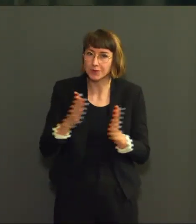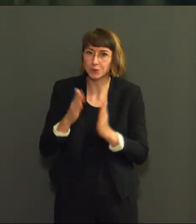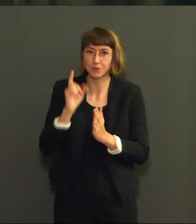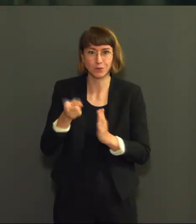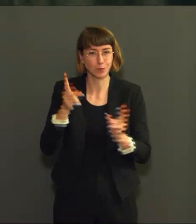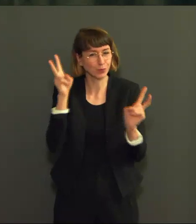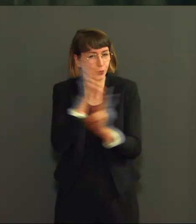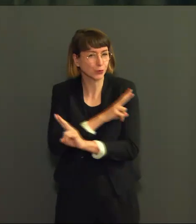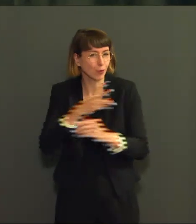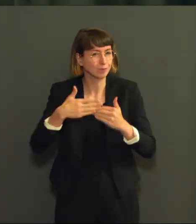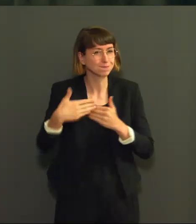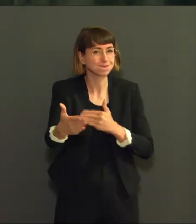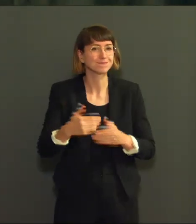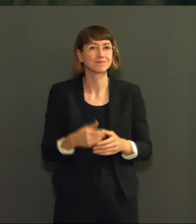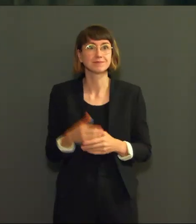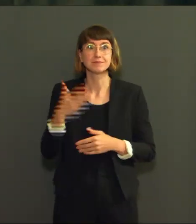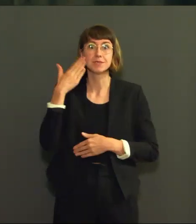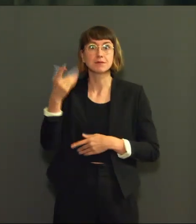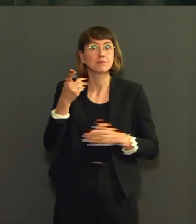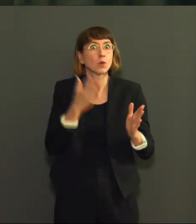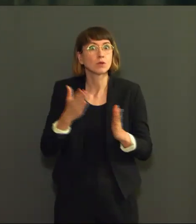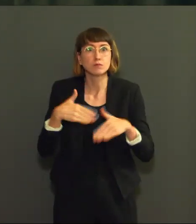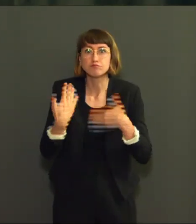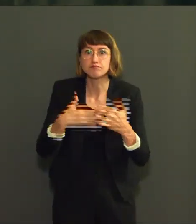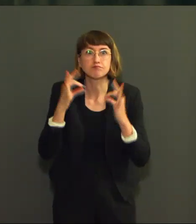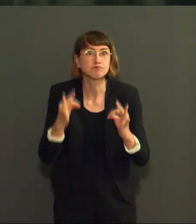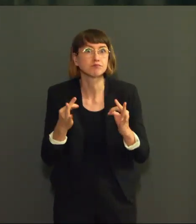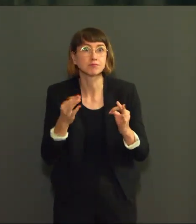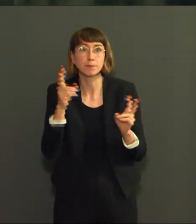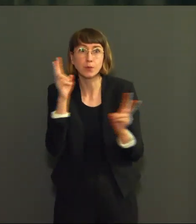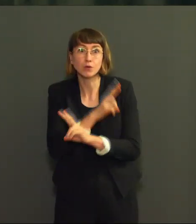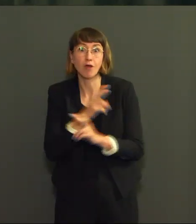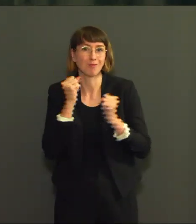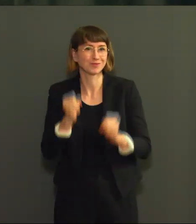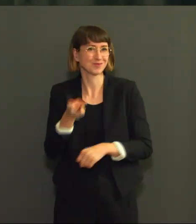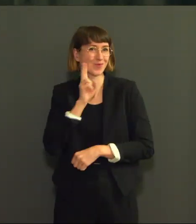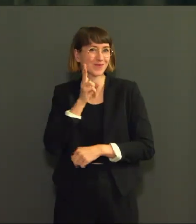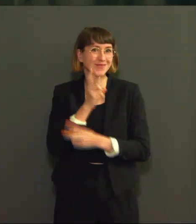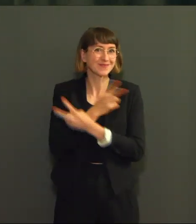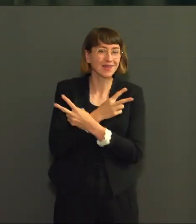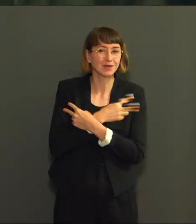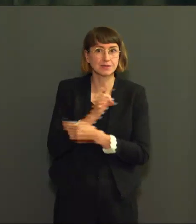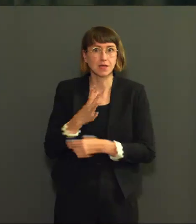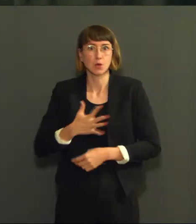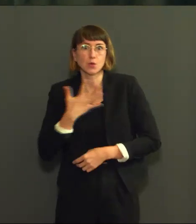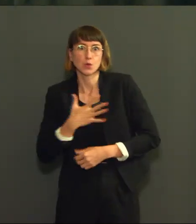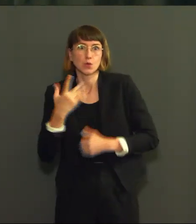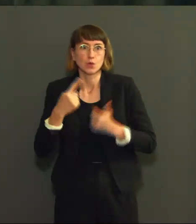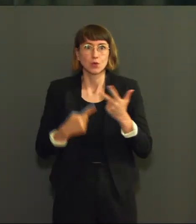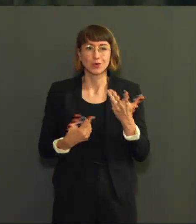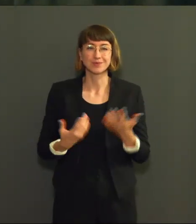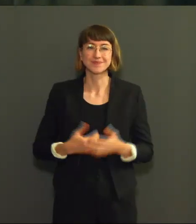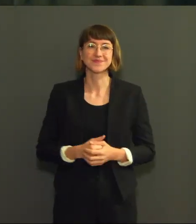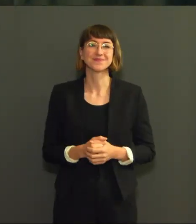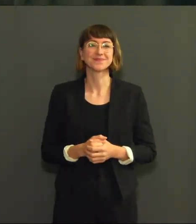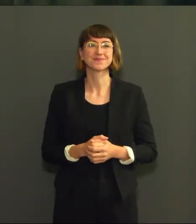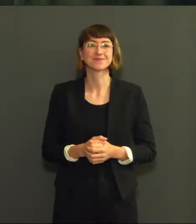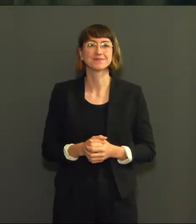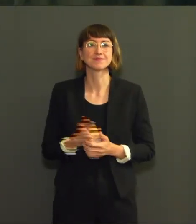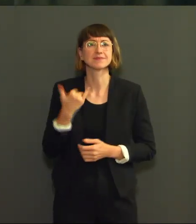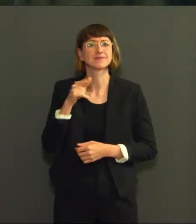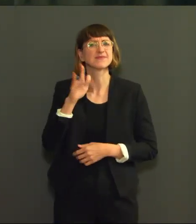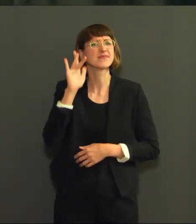bientôt profiter de vacances bien méritées. Si vous avez l'intention de voyager à l'étranger, informez-vous à l'avance des mesures